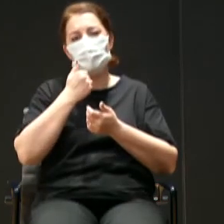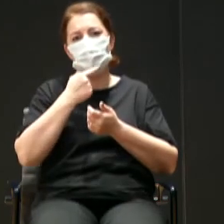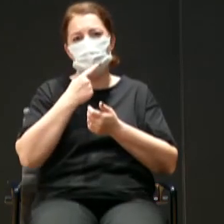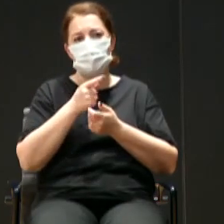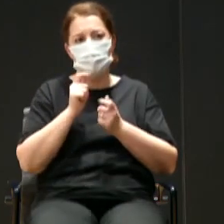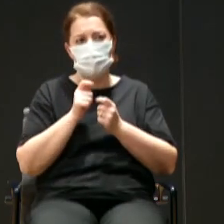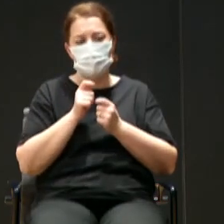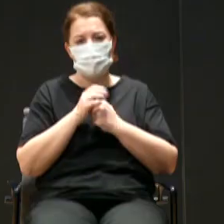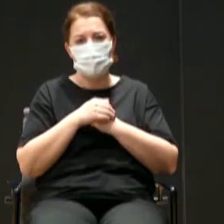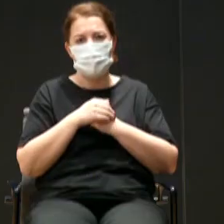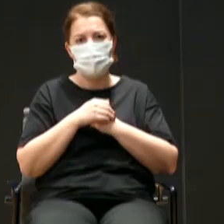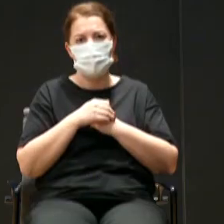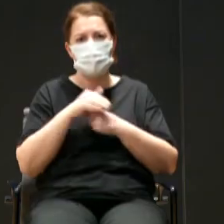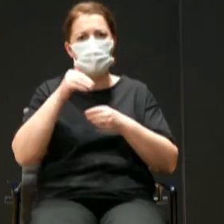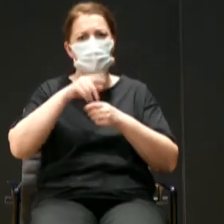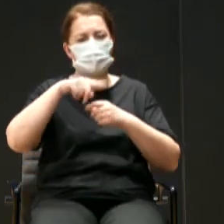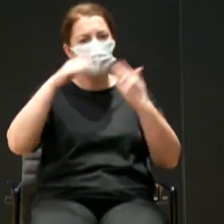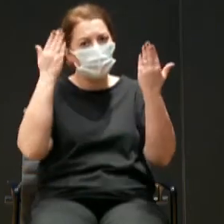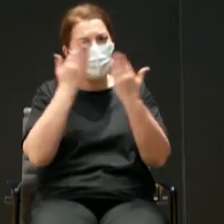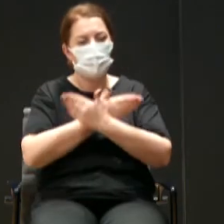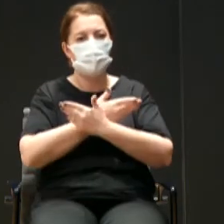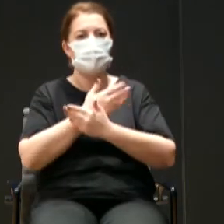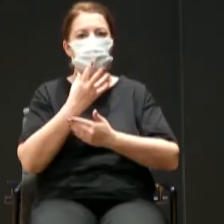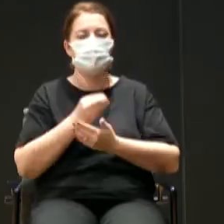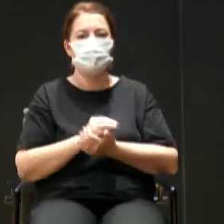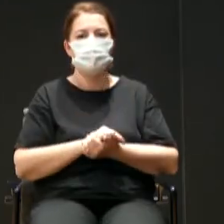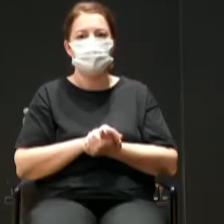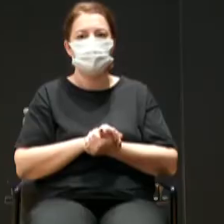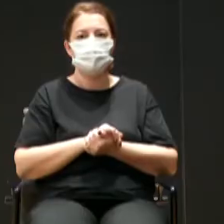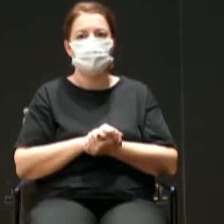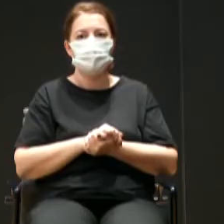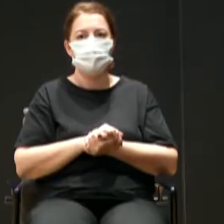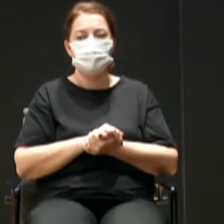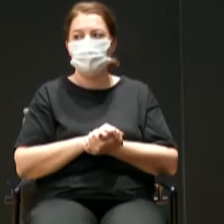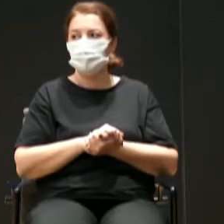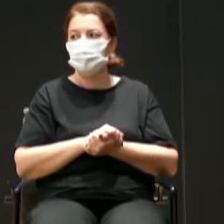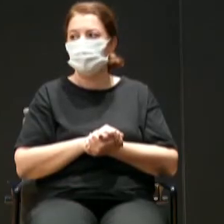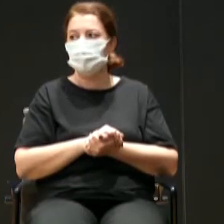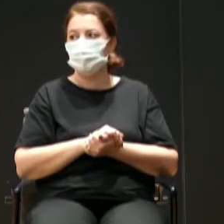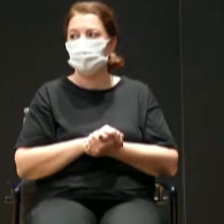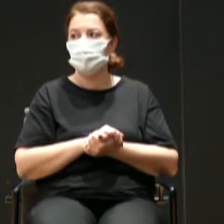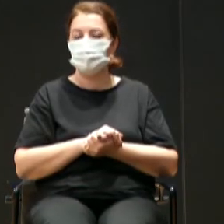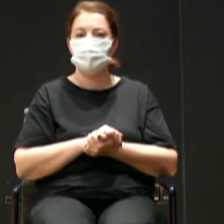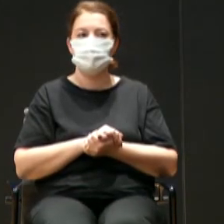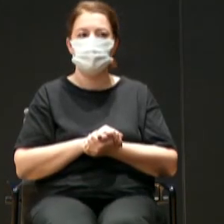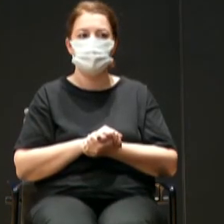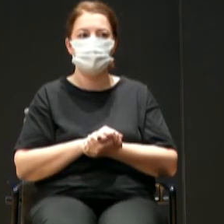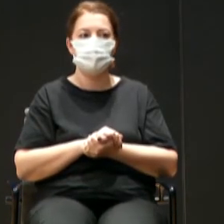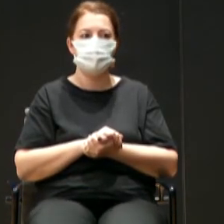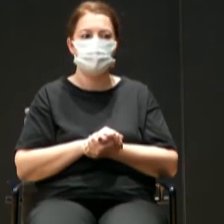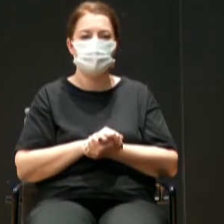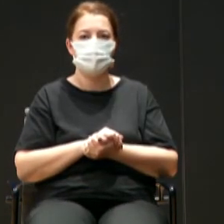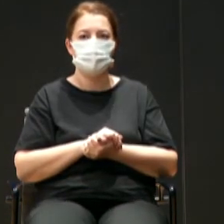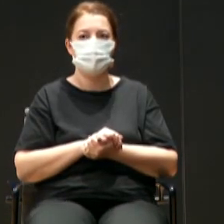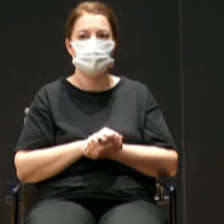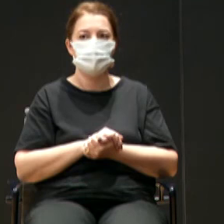Ses gelmiyor. Meclisi yanıltıyor. Yanıltmak. Başkanım. Yok Rukiye Hanım anlasın diye.